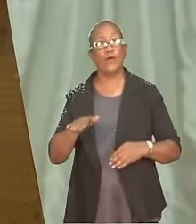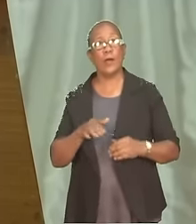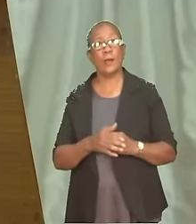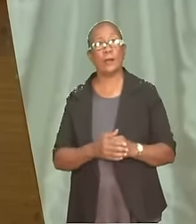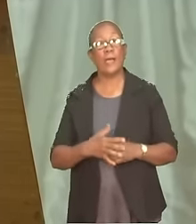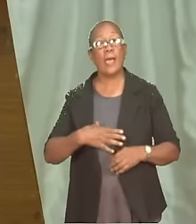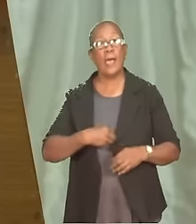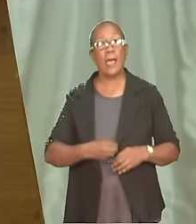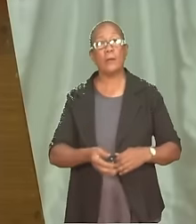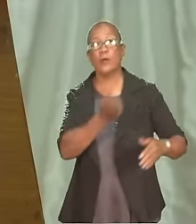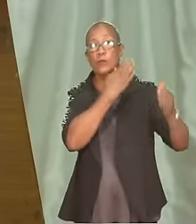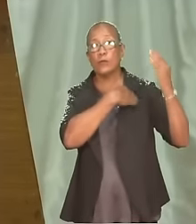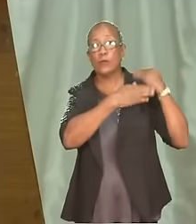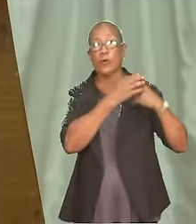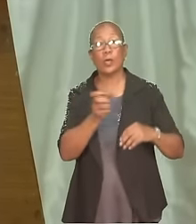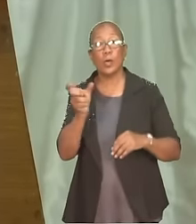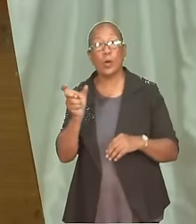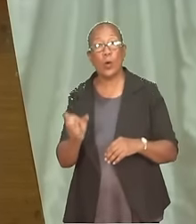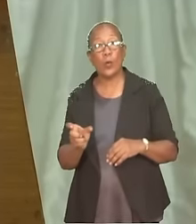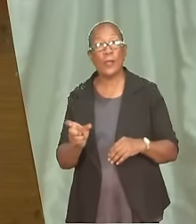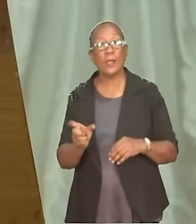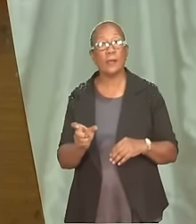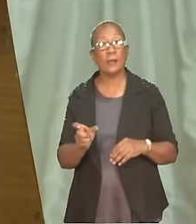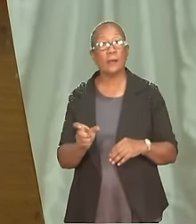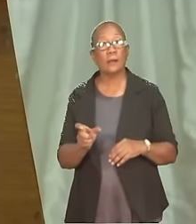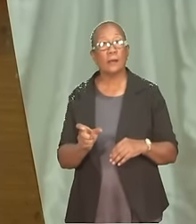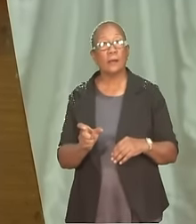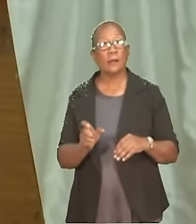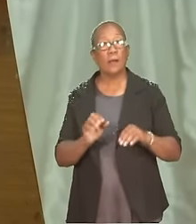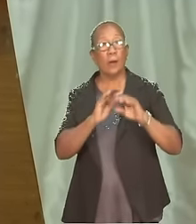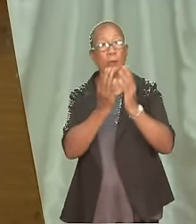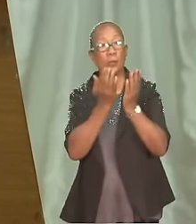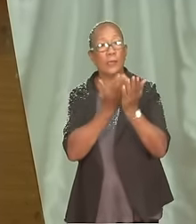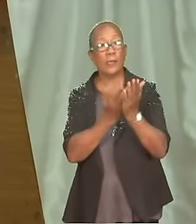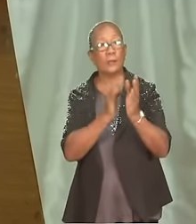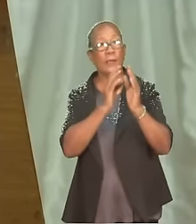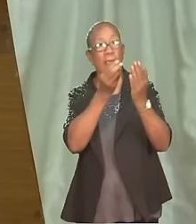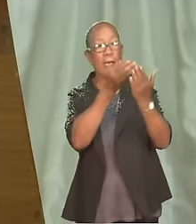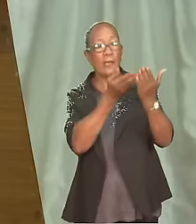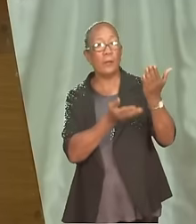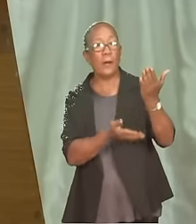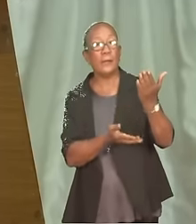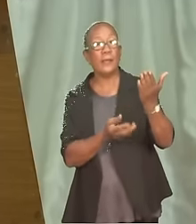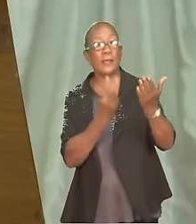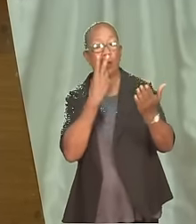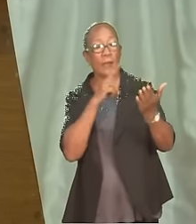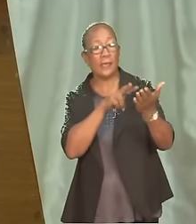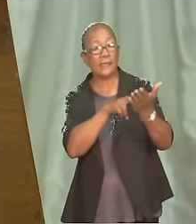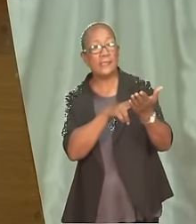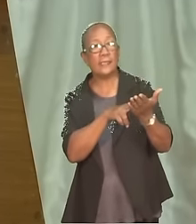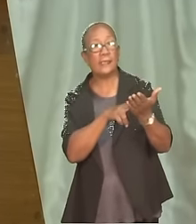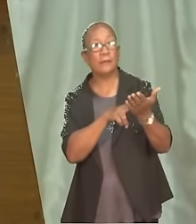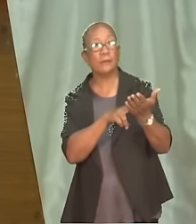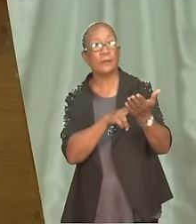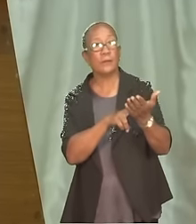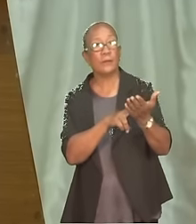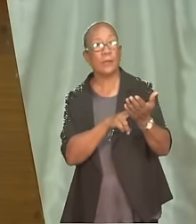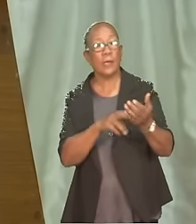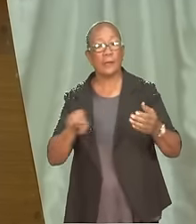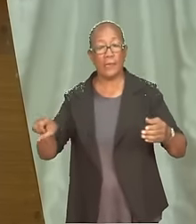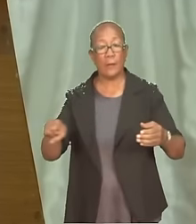heb vorige week een ontmoeting gehad met alle bankdirecteuren in het land en ook een beroep op hen gedaan. Laten we